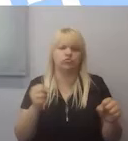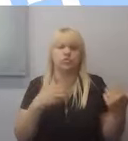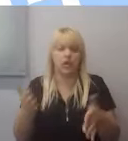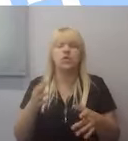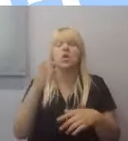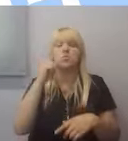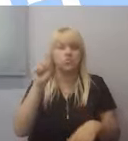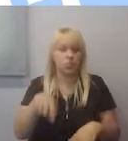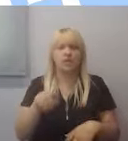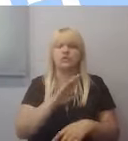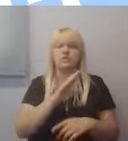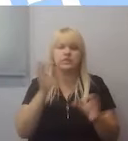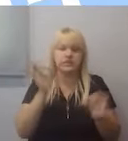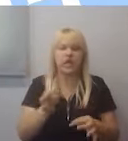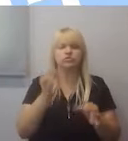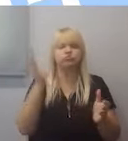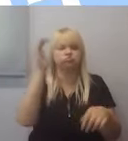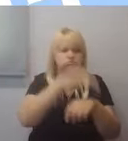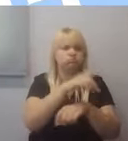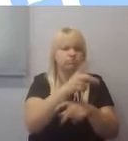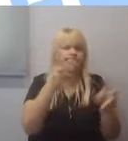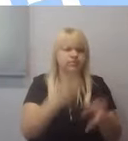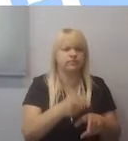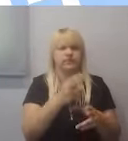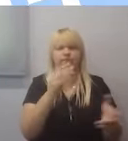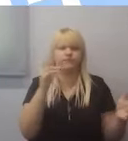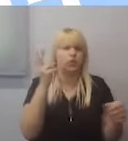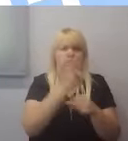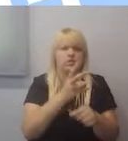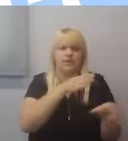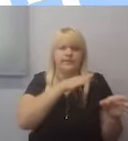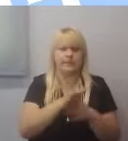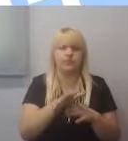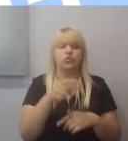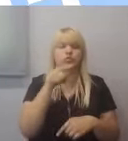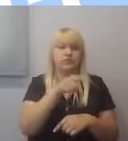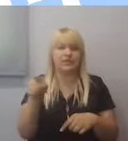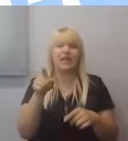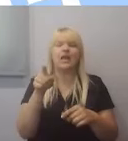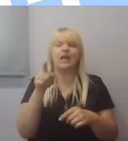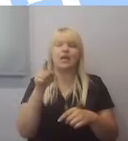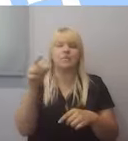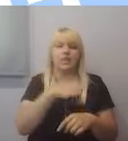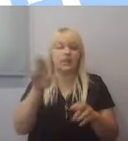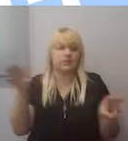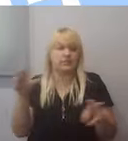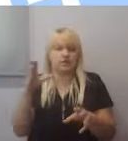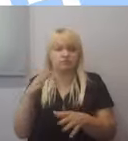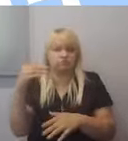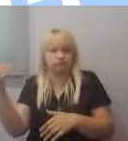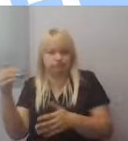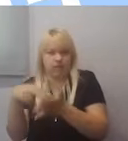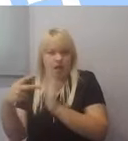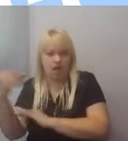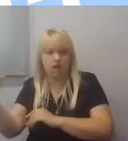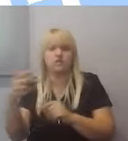fokusēties tieši uz to kritisko funkciju īstenošanu par ko ministrijām un institūcijām ir attiecīgi viņu plāni un pašvaldībām tie ir tie ir pielikumi